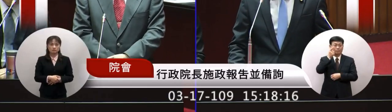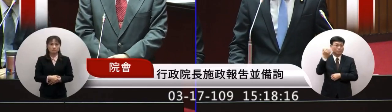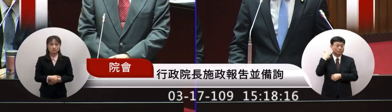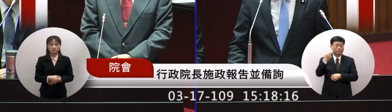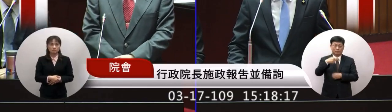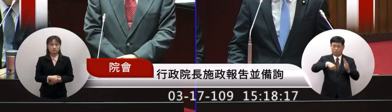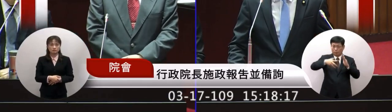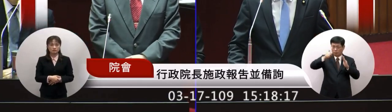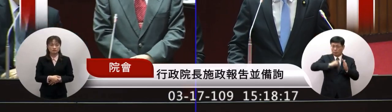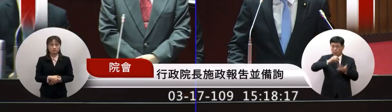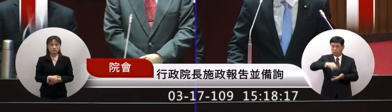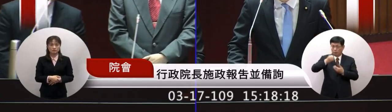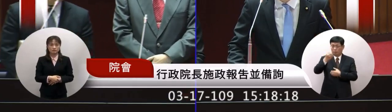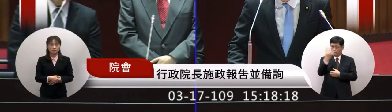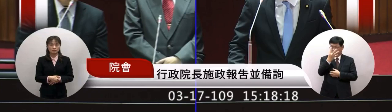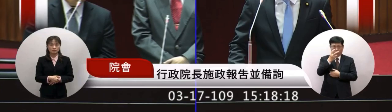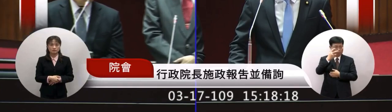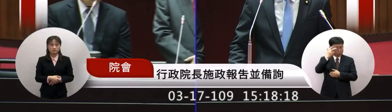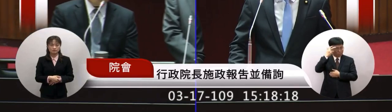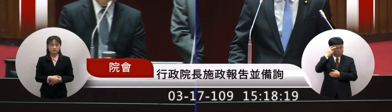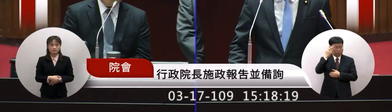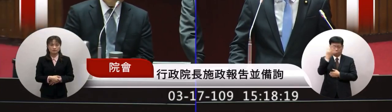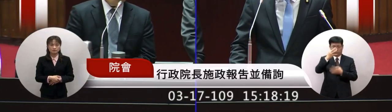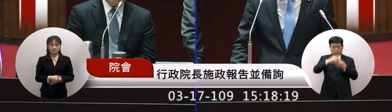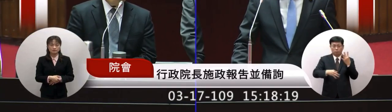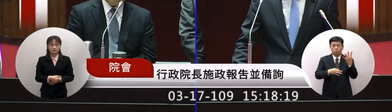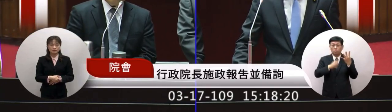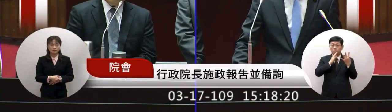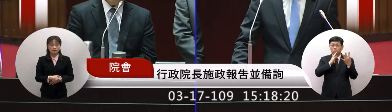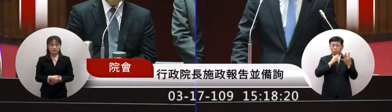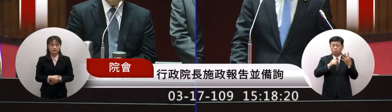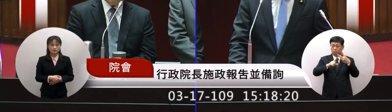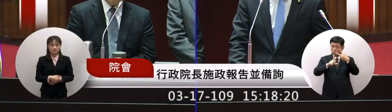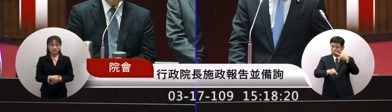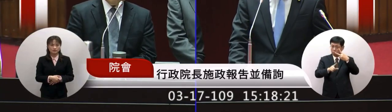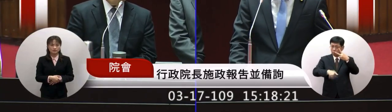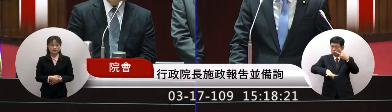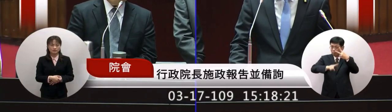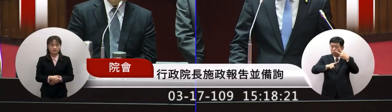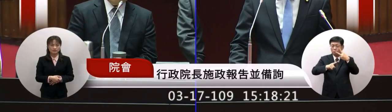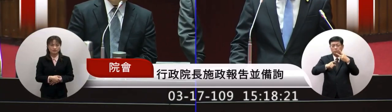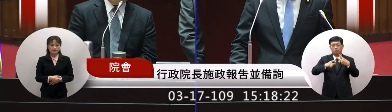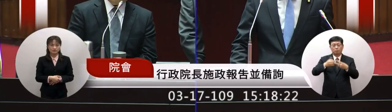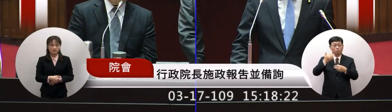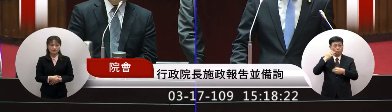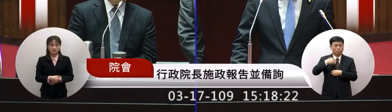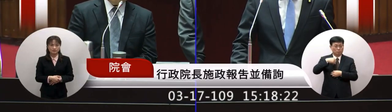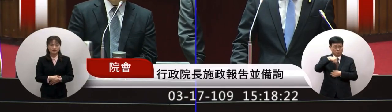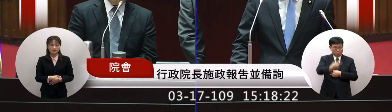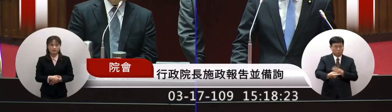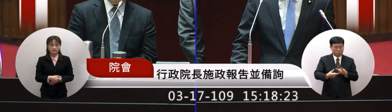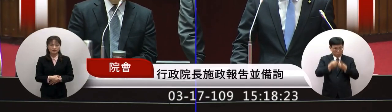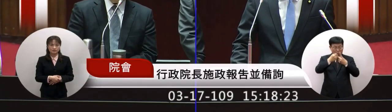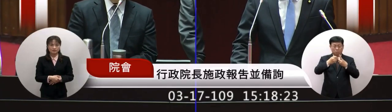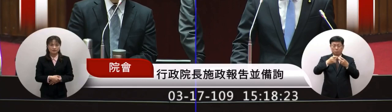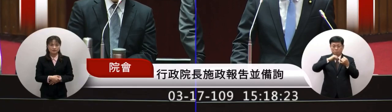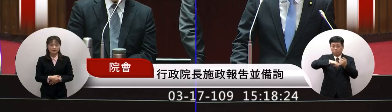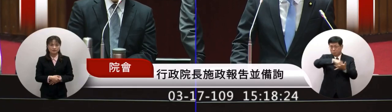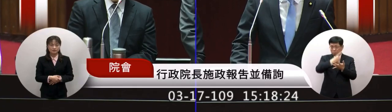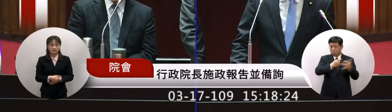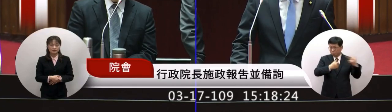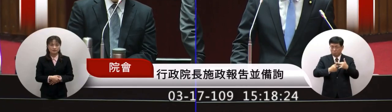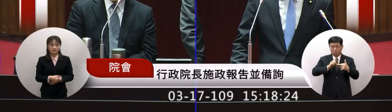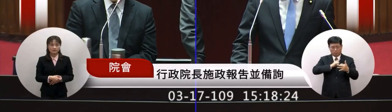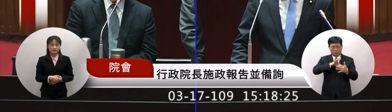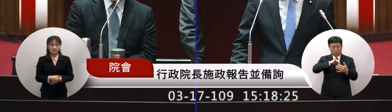您曾经提出四个坚持，对不对？在二月初的时候谈到下一次如果有包机的话，你有